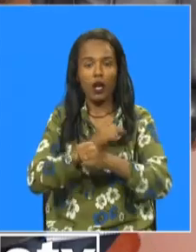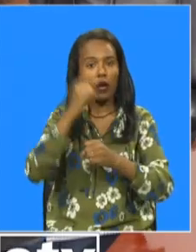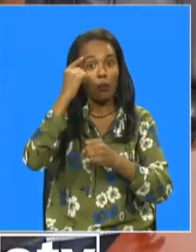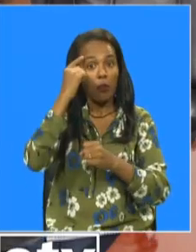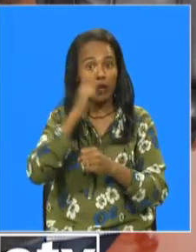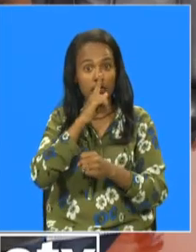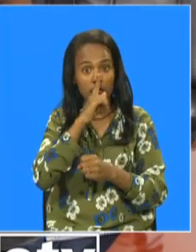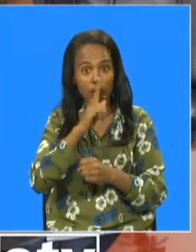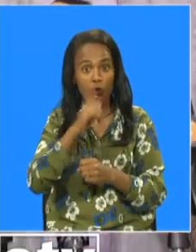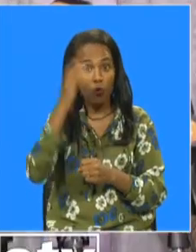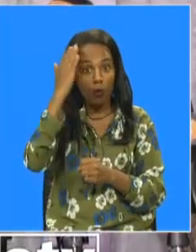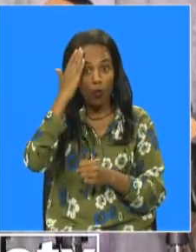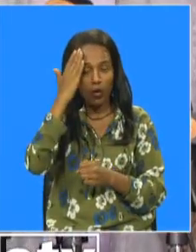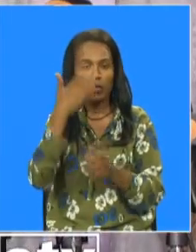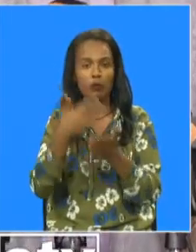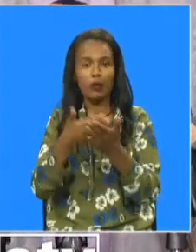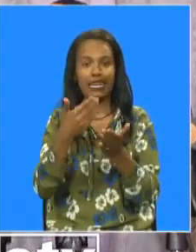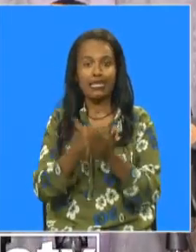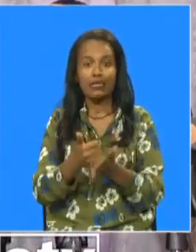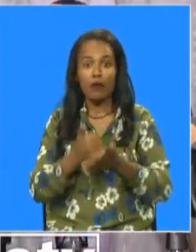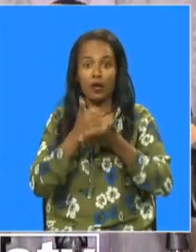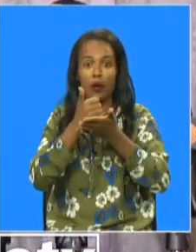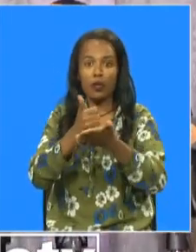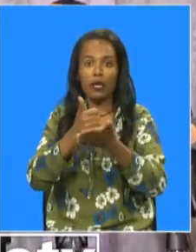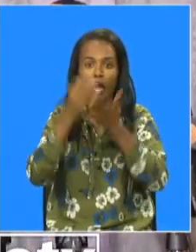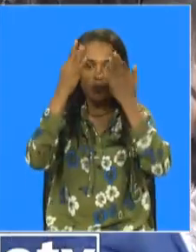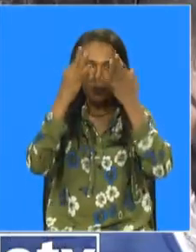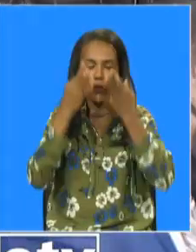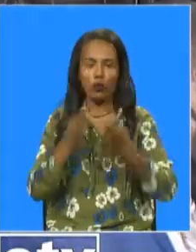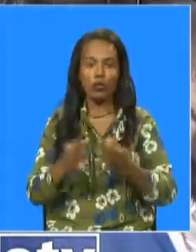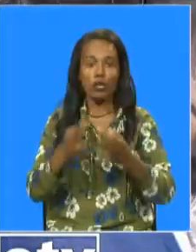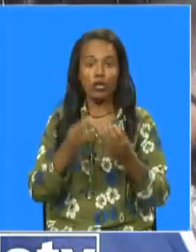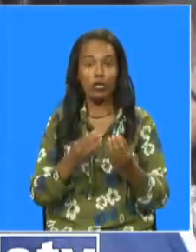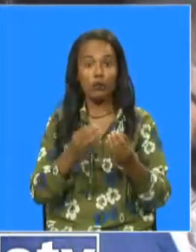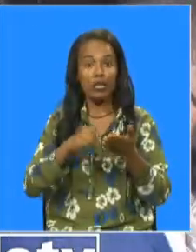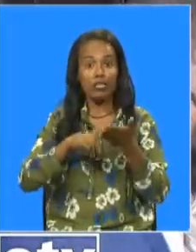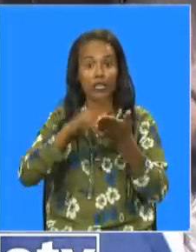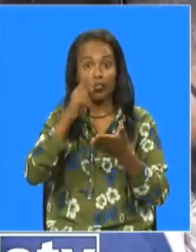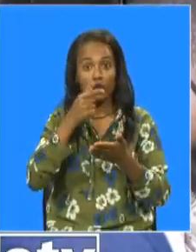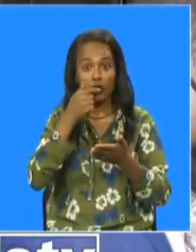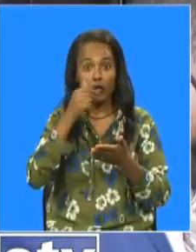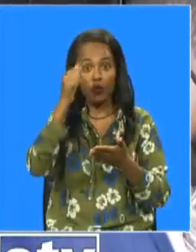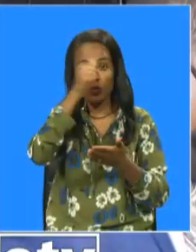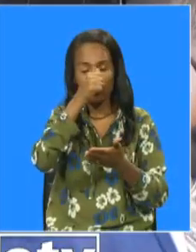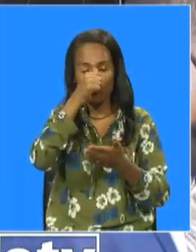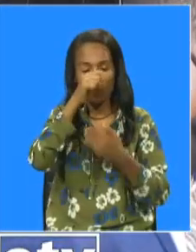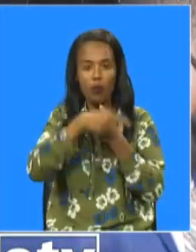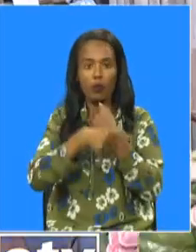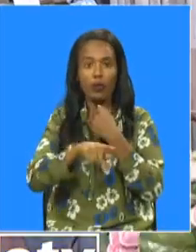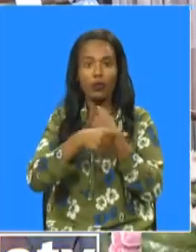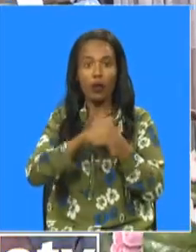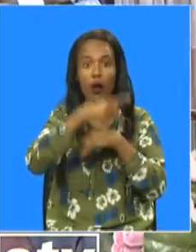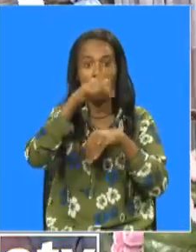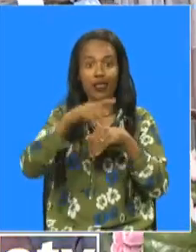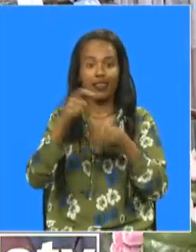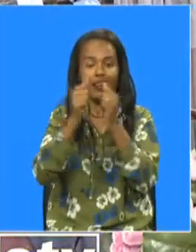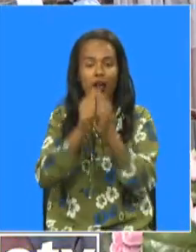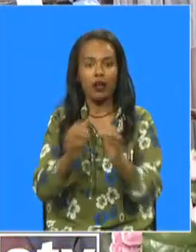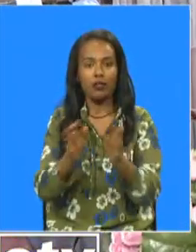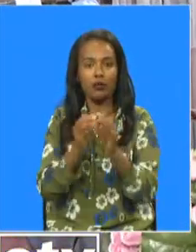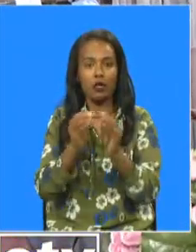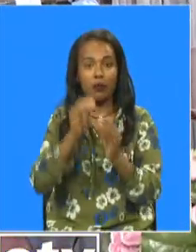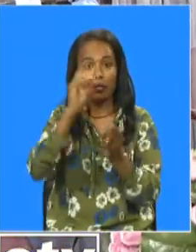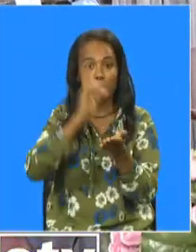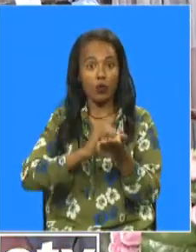ነው። በእውቀትና በገንዘብ ለመርዳት በቁርጠኝነት መነሳታቸውን የገለጹት የኢትዮጵያ ፖለቲካ ፓርቲዎች ጋራ ምክር ቤት ሰብሳቢ ዶክተር ሙሳ